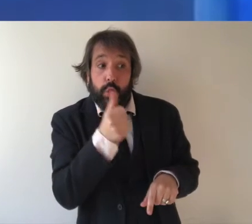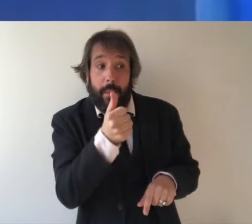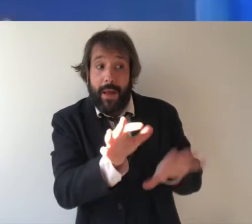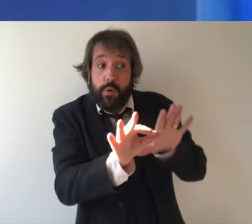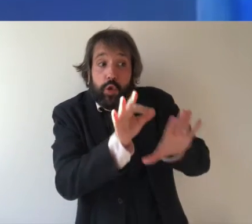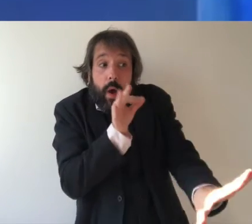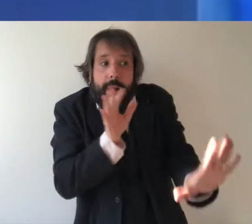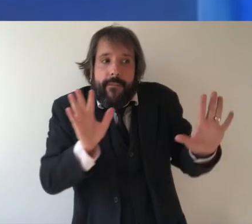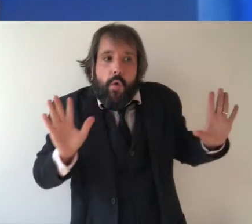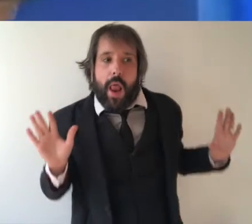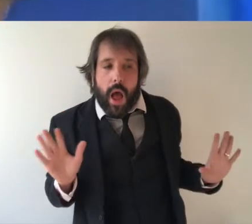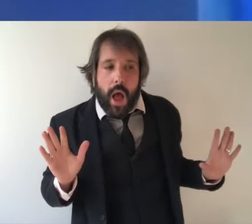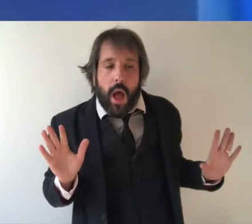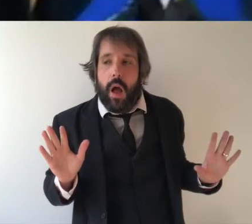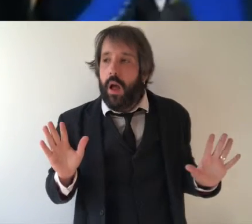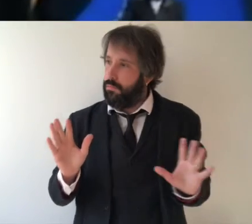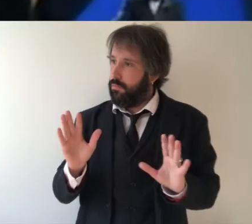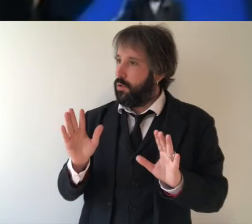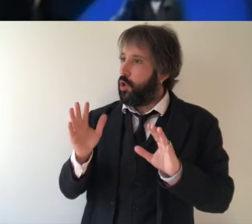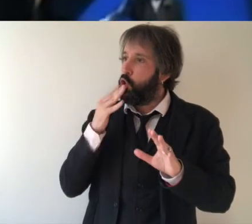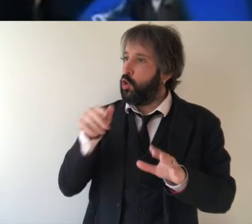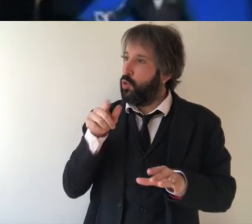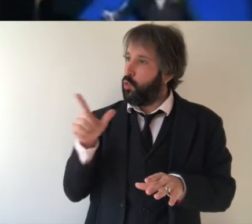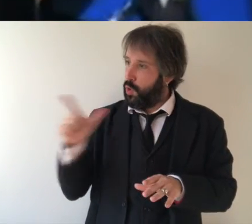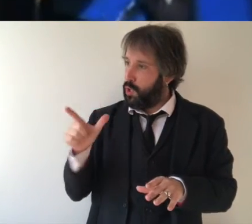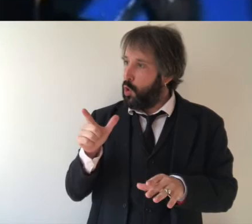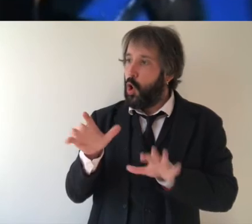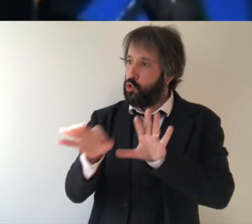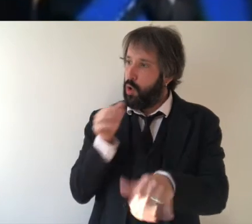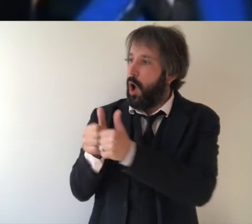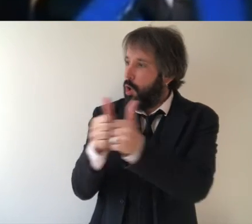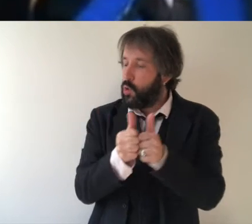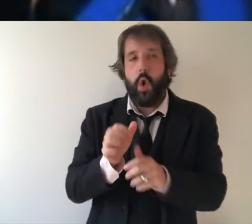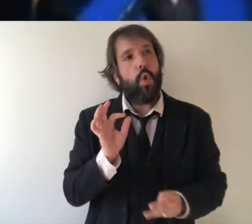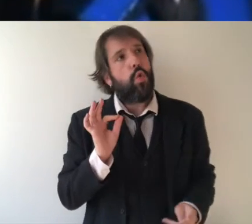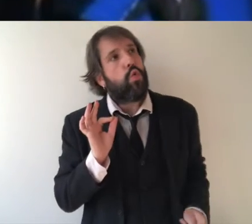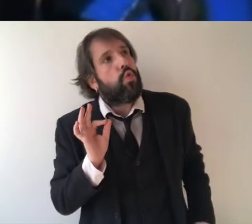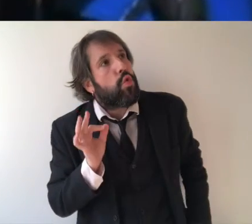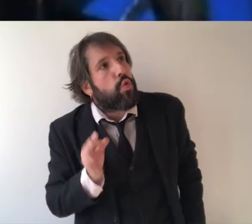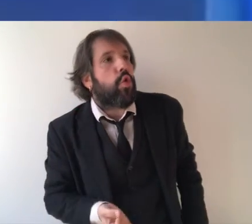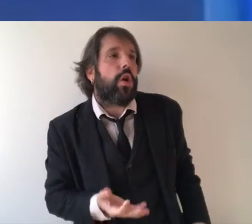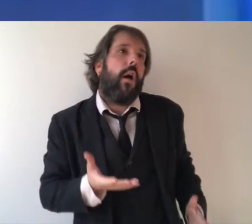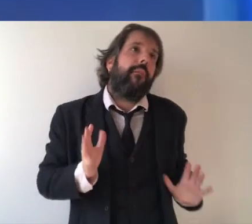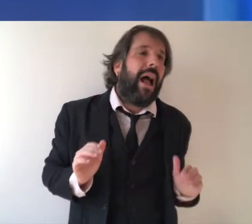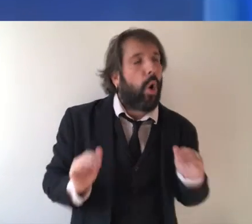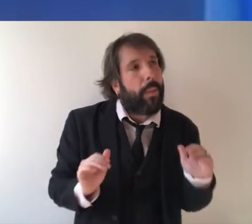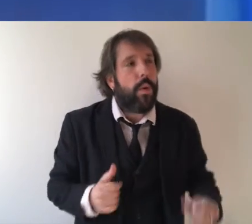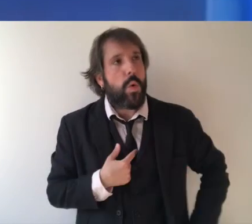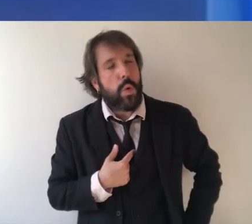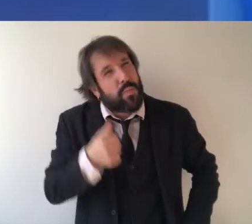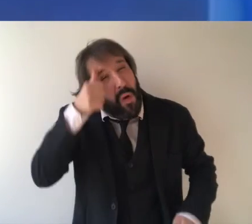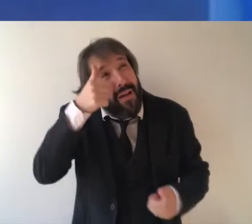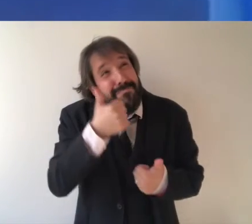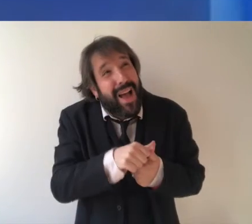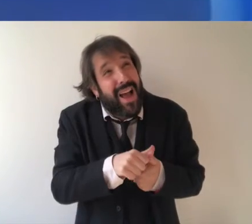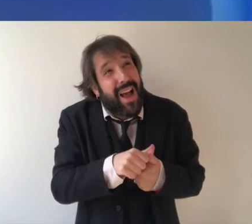tu avais toi-même choisi. Voilà. Oh, un morceau, Alexandre, que nous avons choisi ensemble. Oui, si tu veux. Enfin, il me semble bien tout de